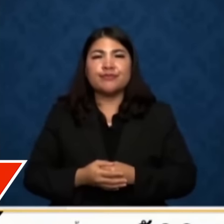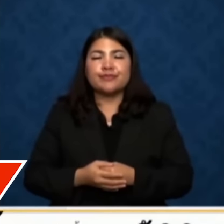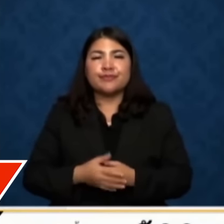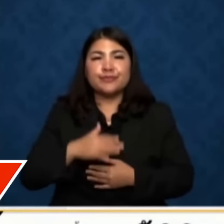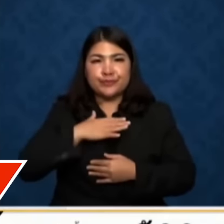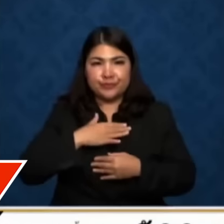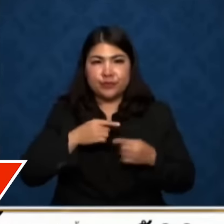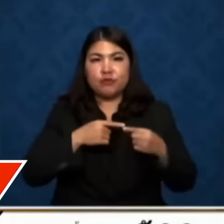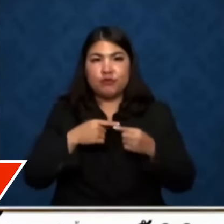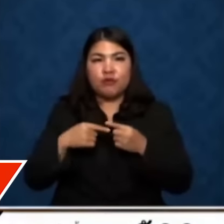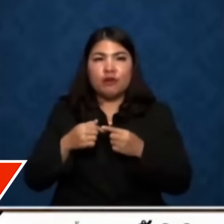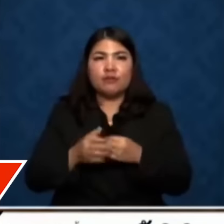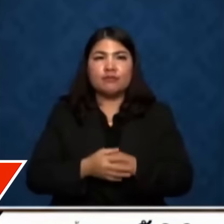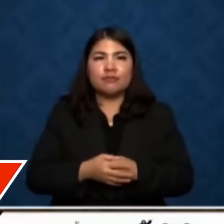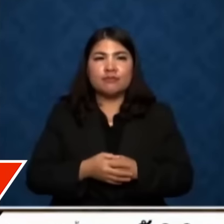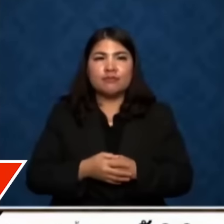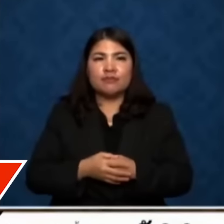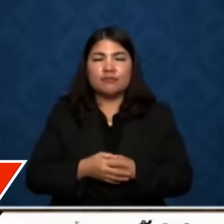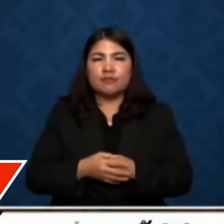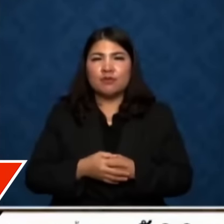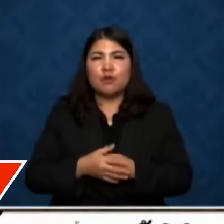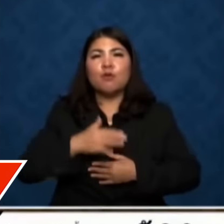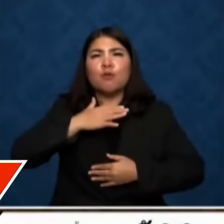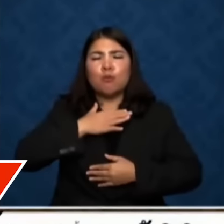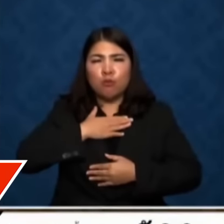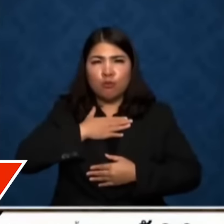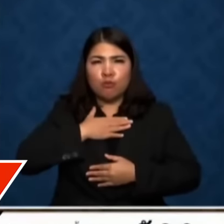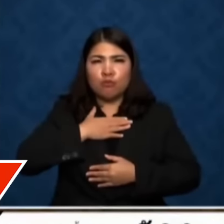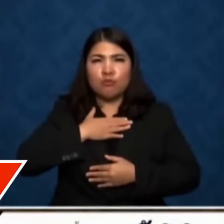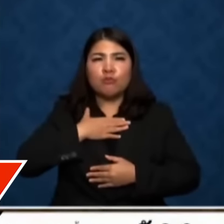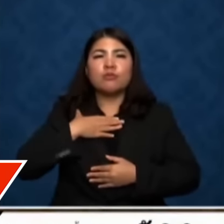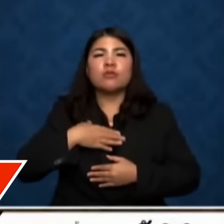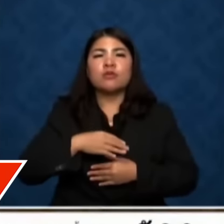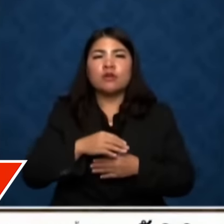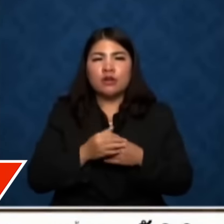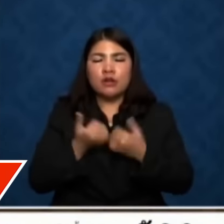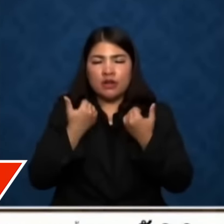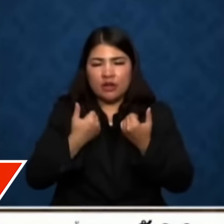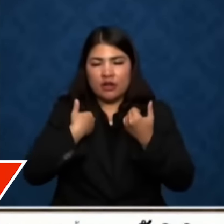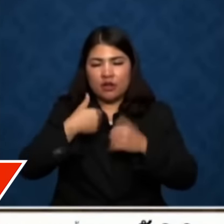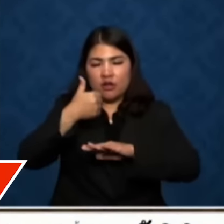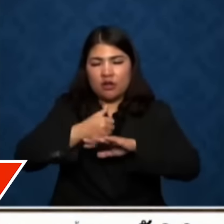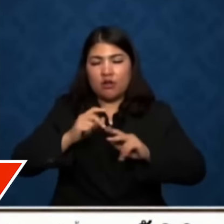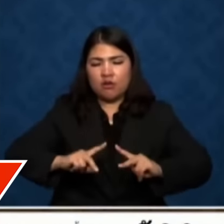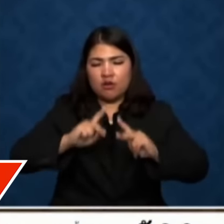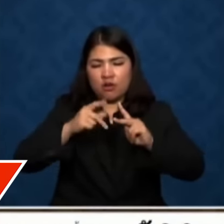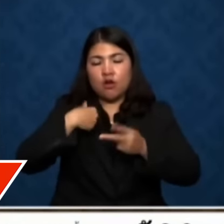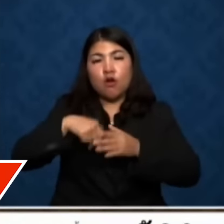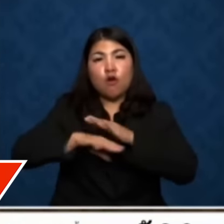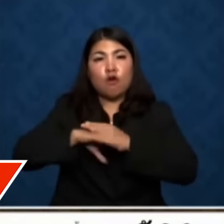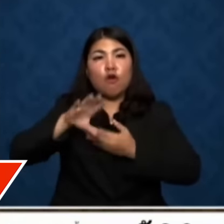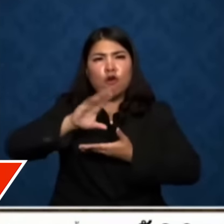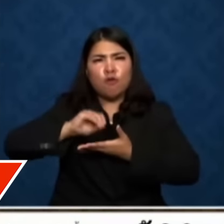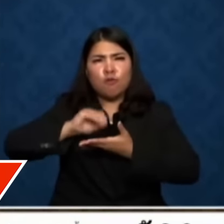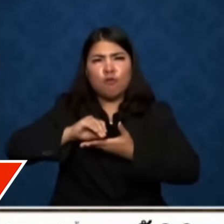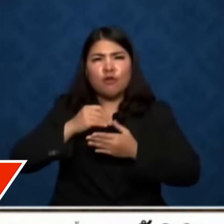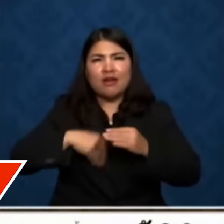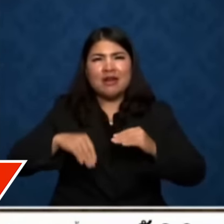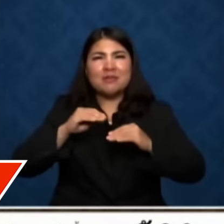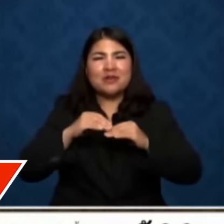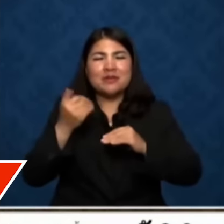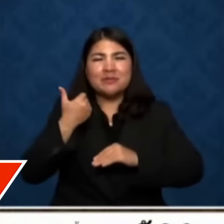โยต่อนะครับเพราะฉะนั้นเนี่ยผมคิดว่าท่านรัฐมนตรีเนี่ยน่าจะต้องได้ข้อมูลตรงนี้เพิ่มเติมนะครับเพราะว่าท้ายที่สุด